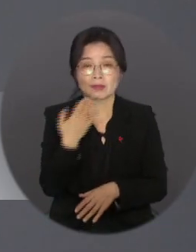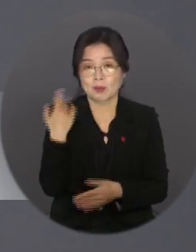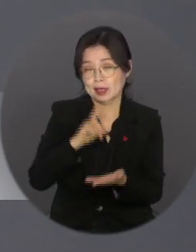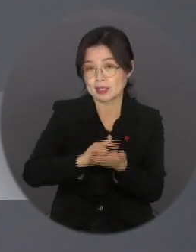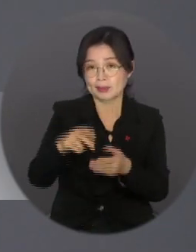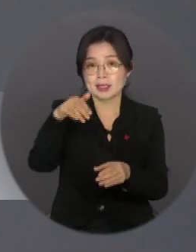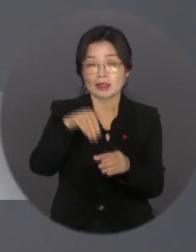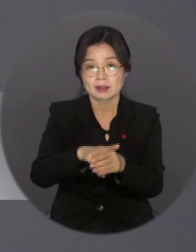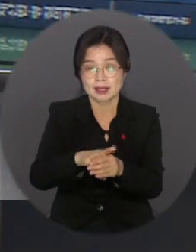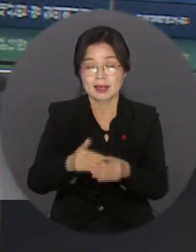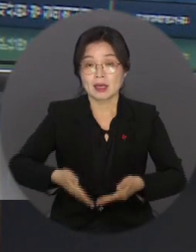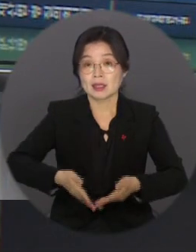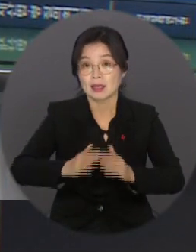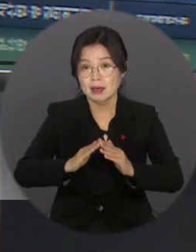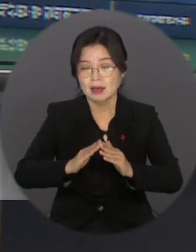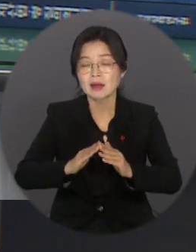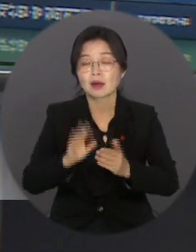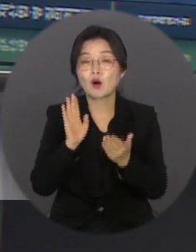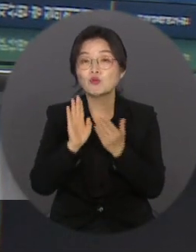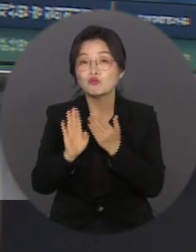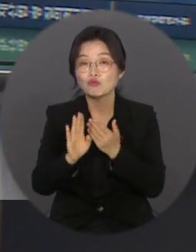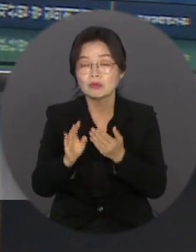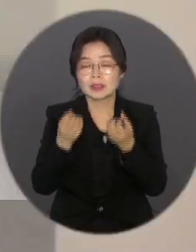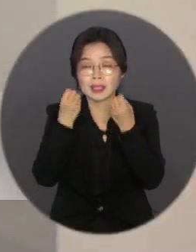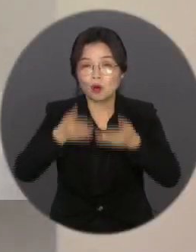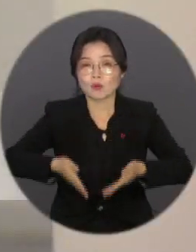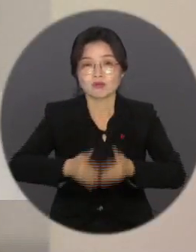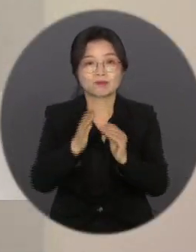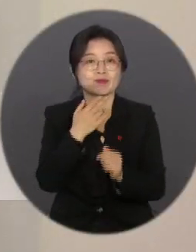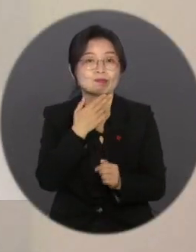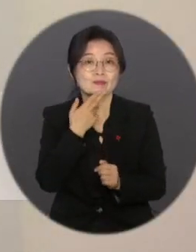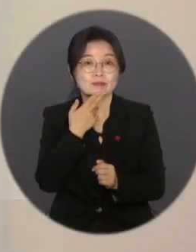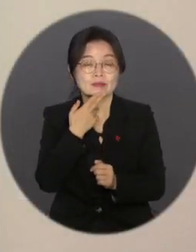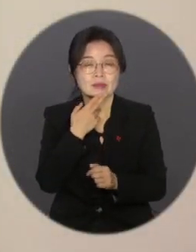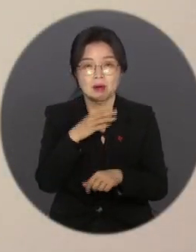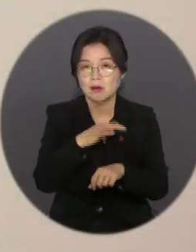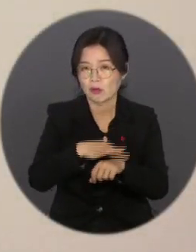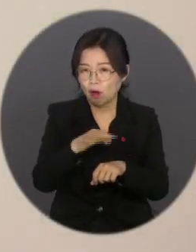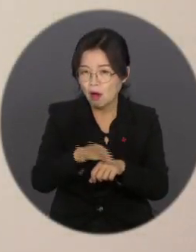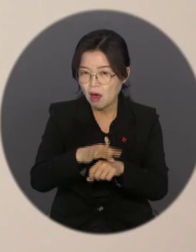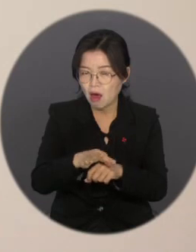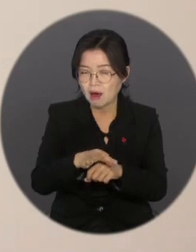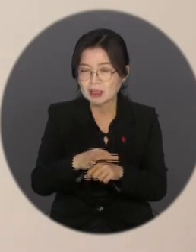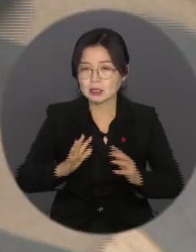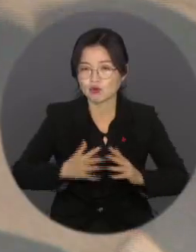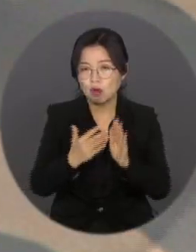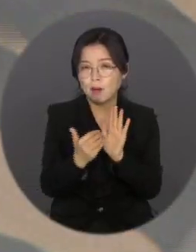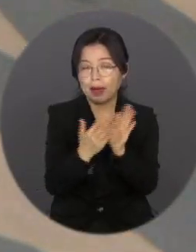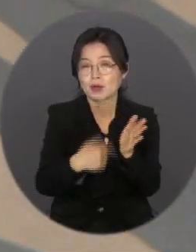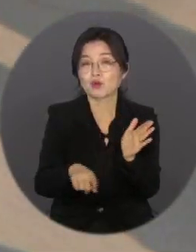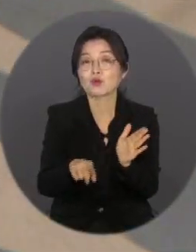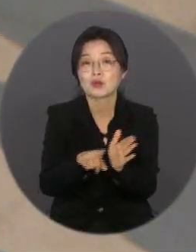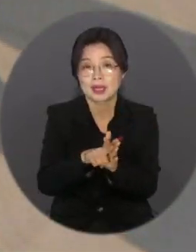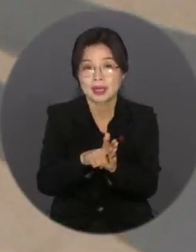이후 단행된 조직 개편안에 반영되지 않은 겁니다. 대신 광주시는 부실공사 체결단의 역할을 할 수 있도록 건축과